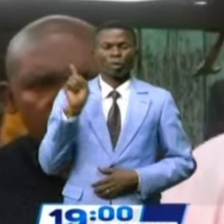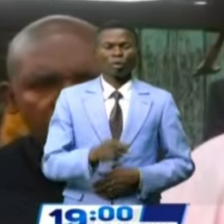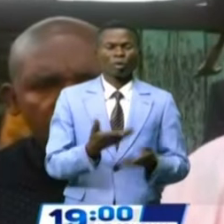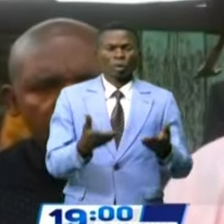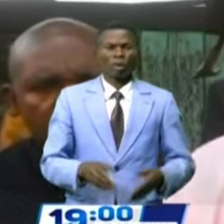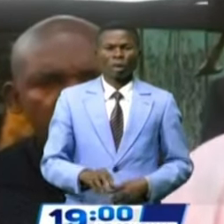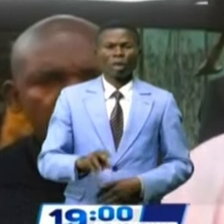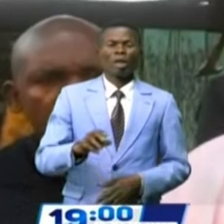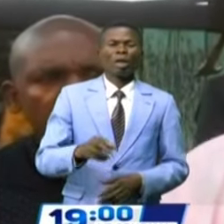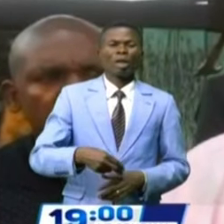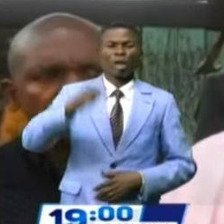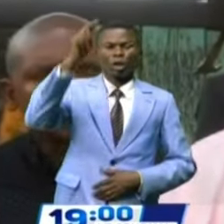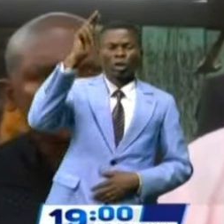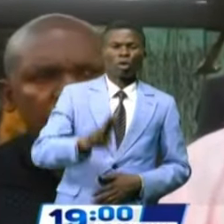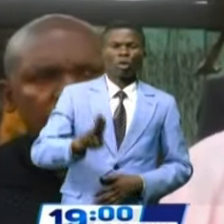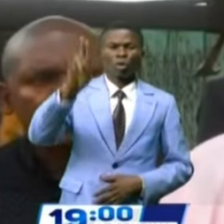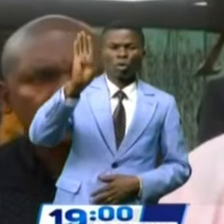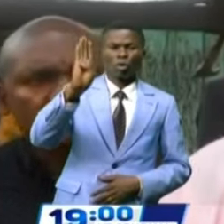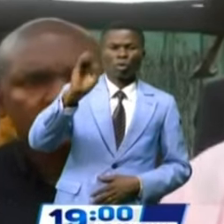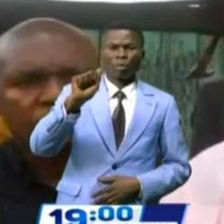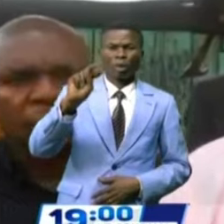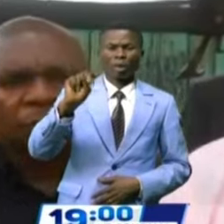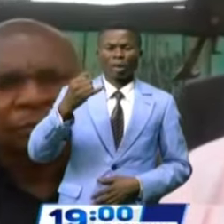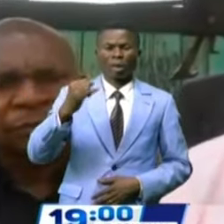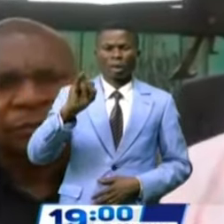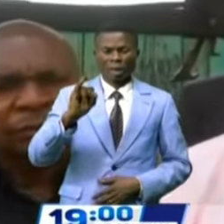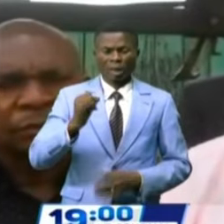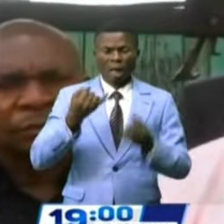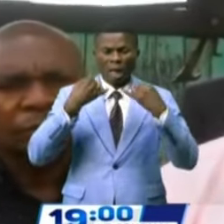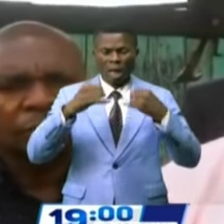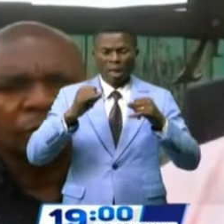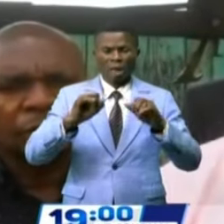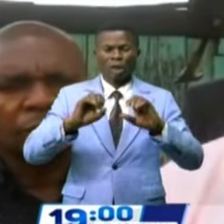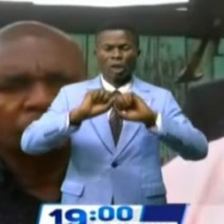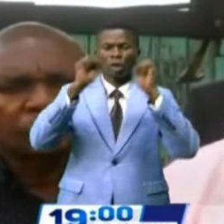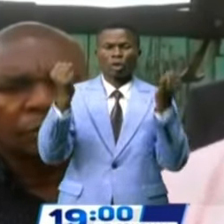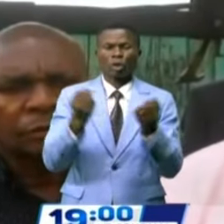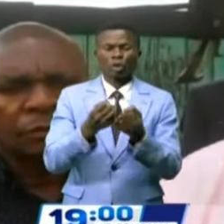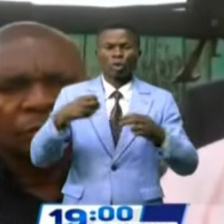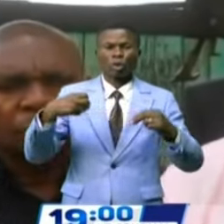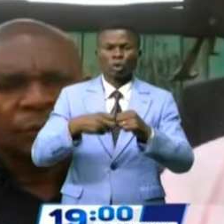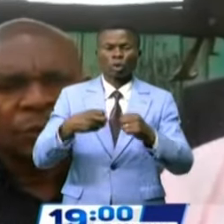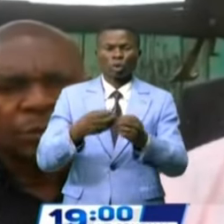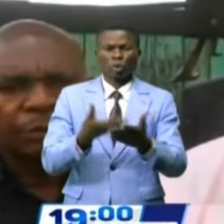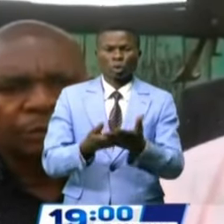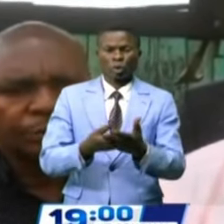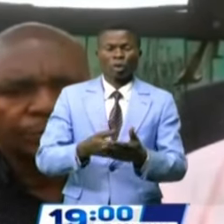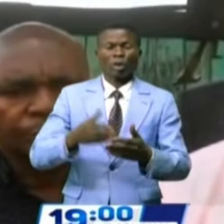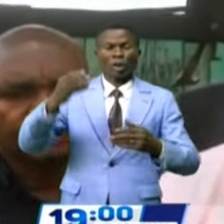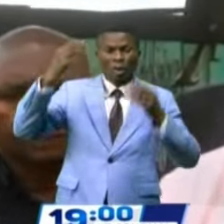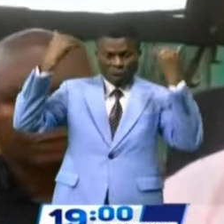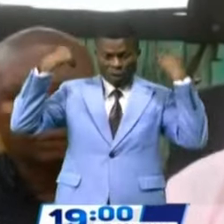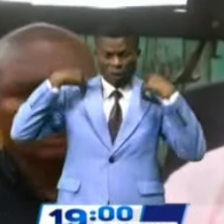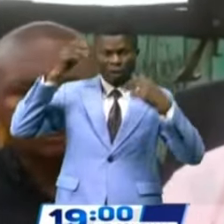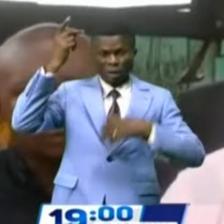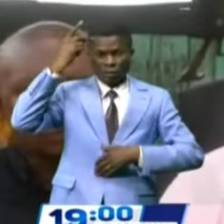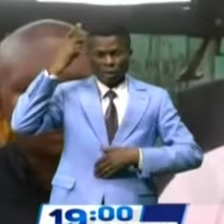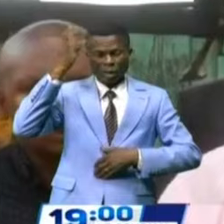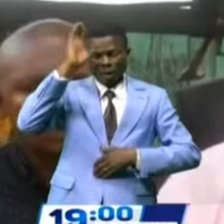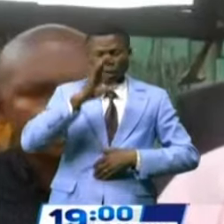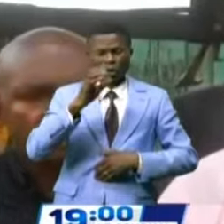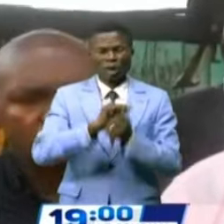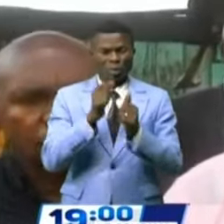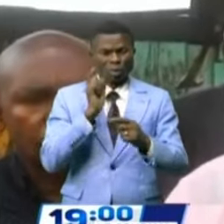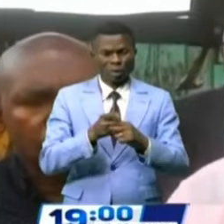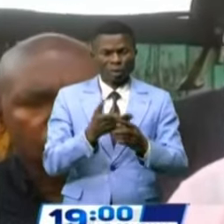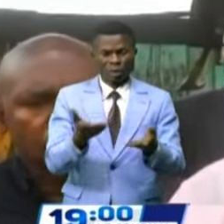pris la décision de faire remonter l'information auprès de la SNEP ainsi que du gouvernement central pour faire connaître et savoir les difficultés que